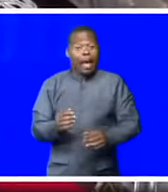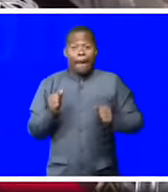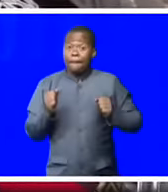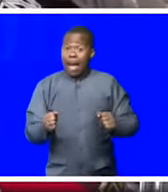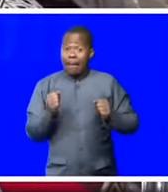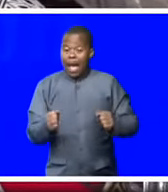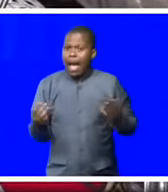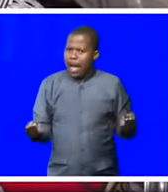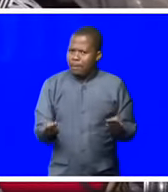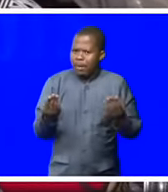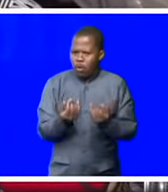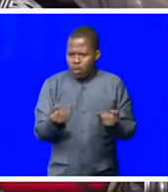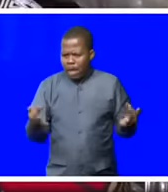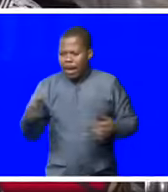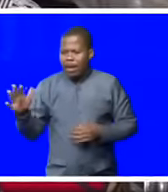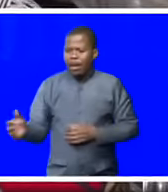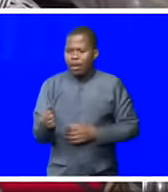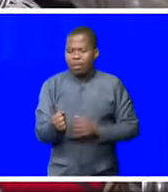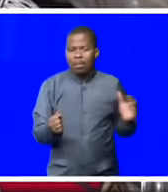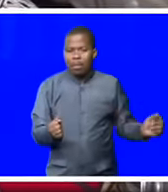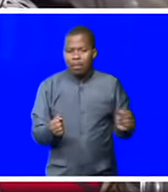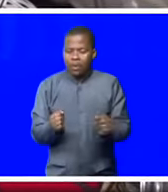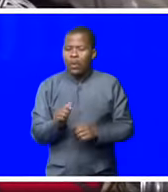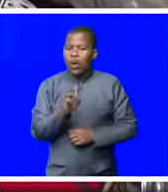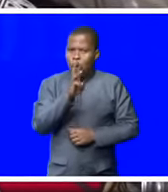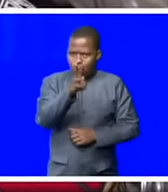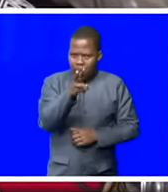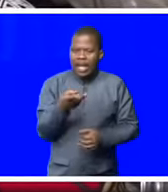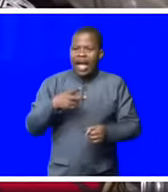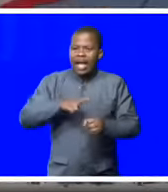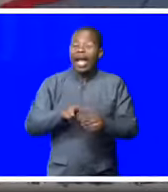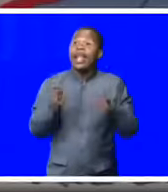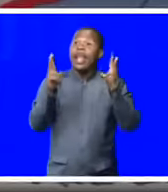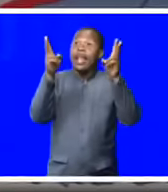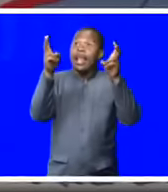asilungiseni lenye indzaba yemavisa.